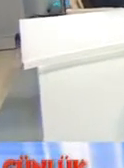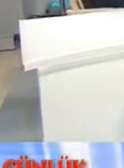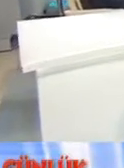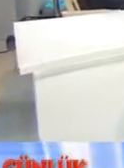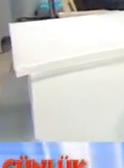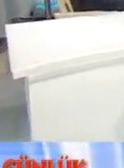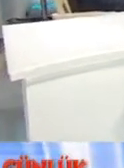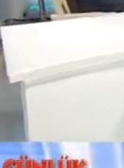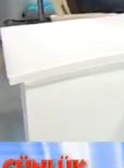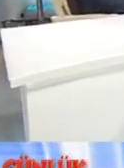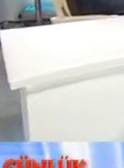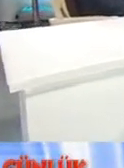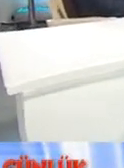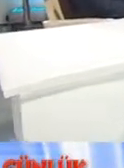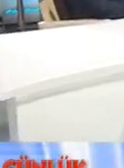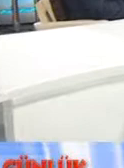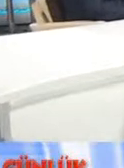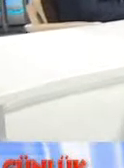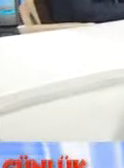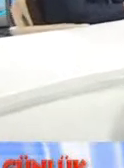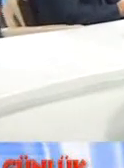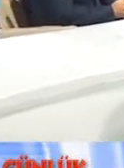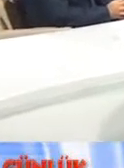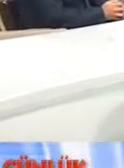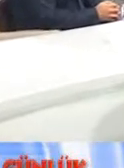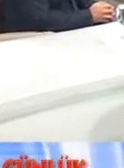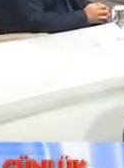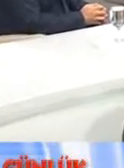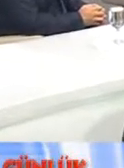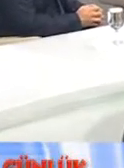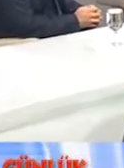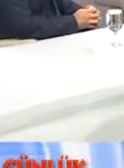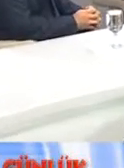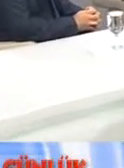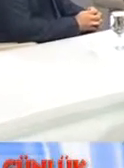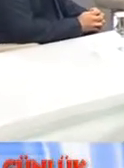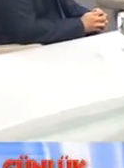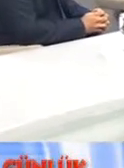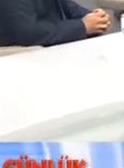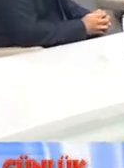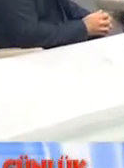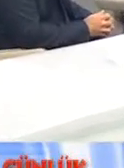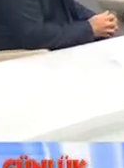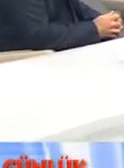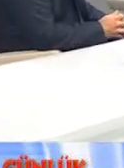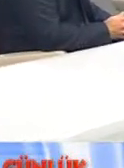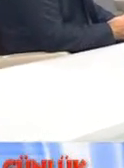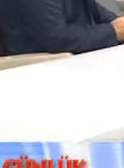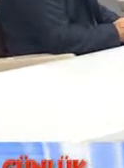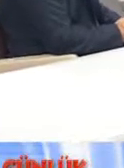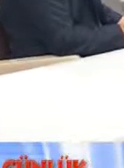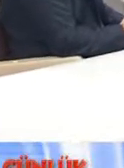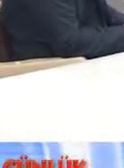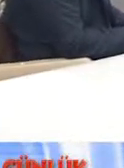savaş falan bu oyunlar en azından bizim bulunduğumuz çevrede çok fazla var. Bu nereye gitti? Gidiyor mu hala? Aynı mı gidiyor?